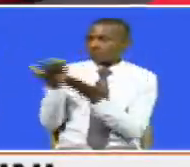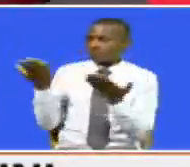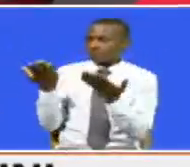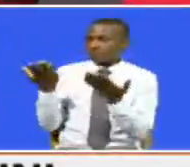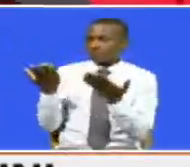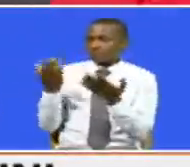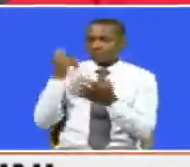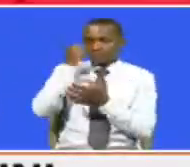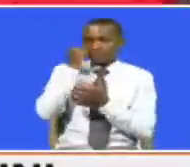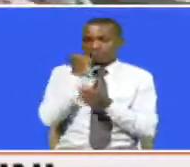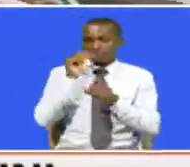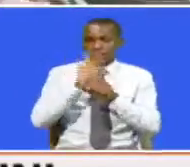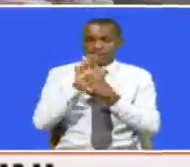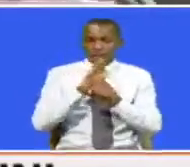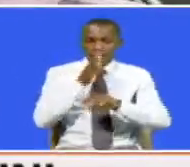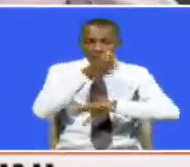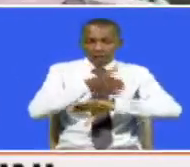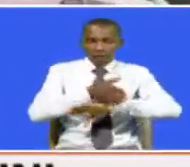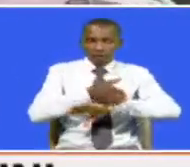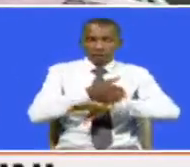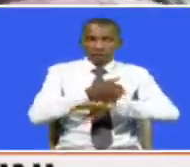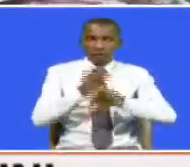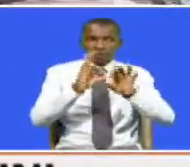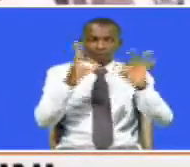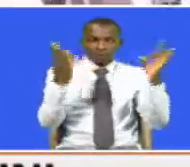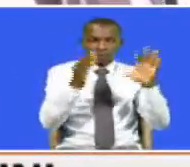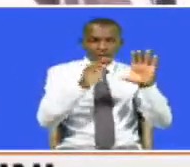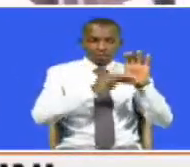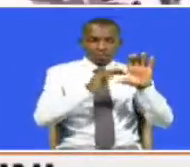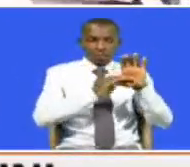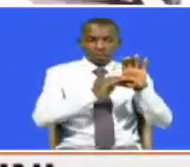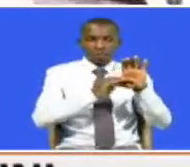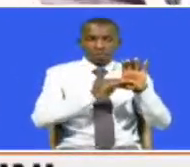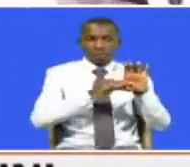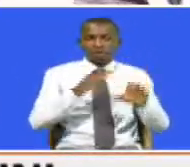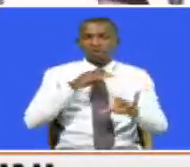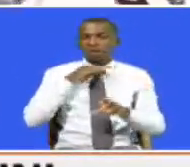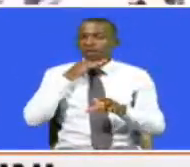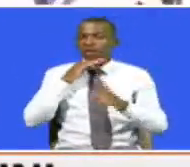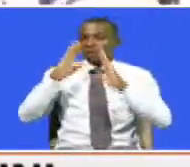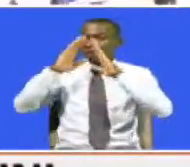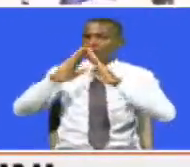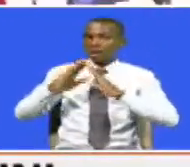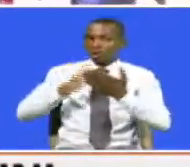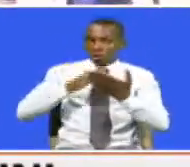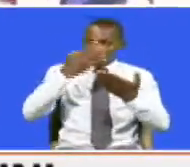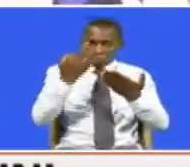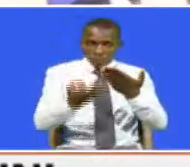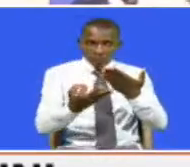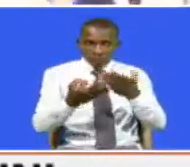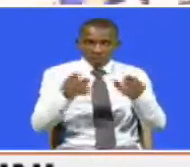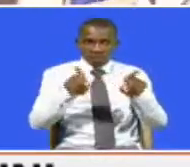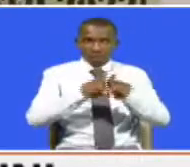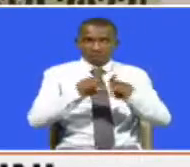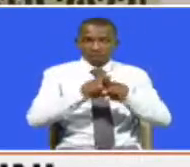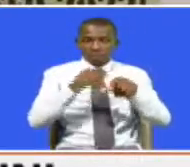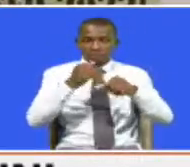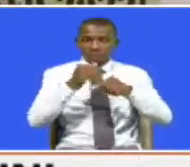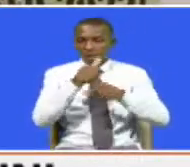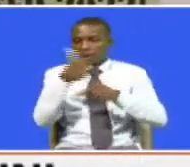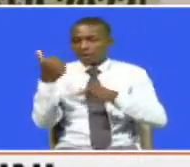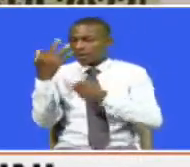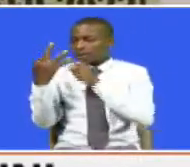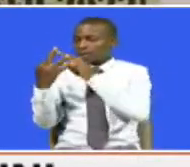ya kupoteza wanafamilia wao baada ya jumba moja lenye ghorofa sita kuporomoka na kuwaua watatu hao.